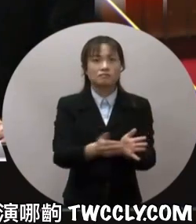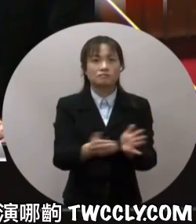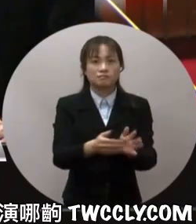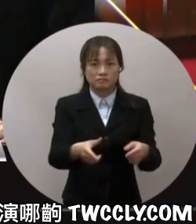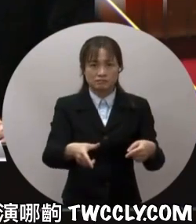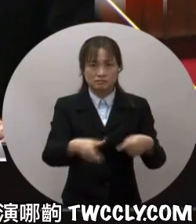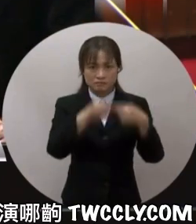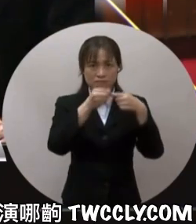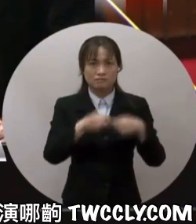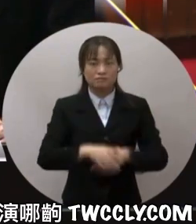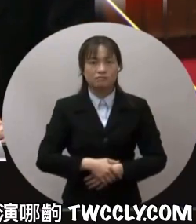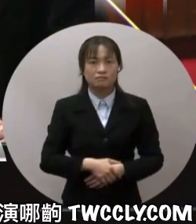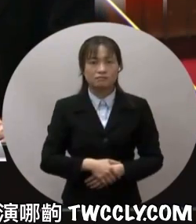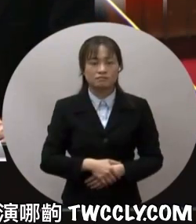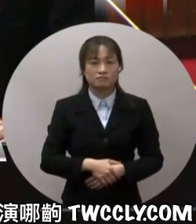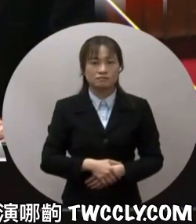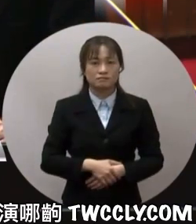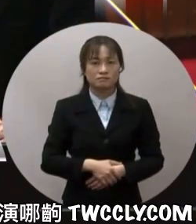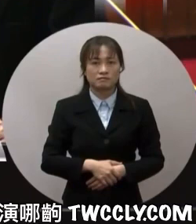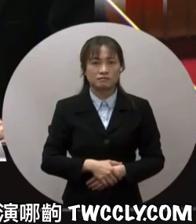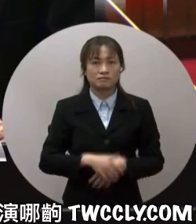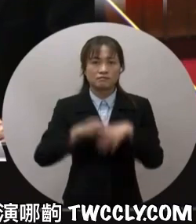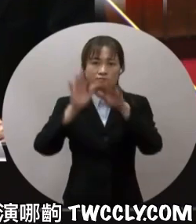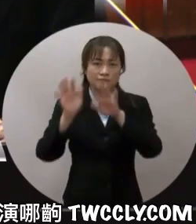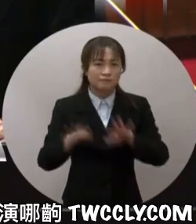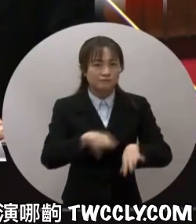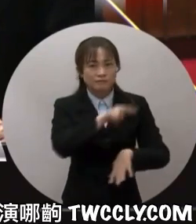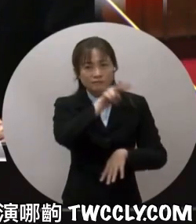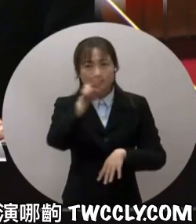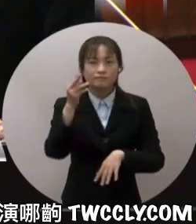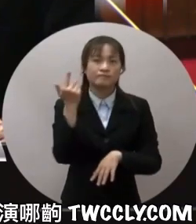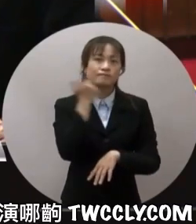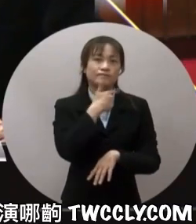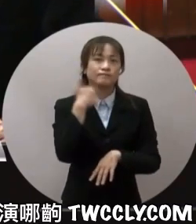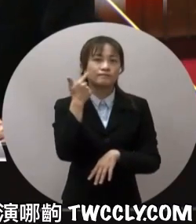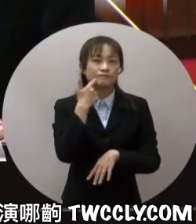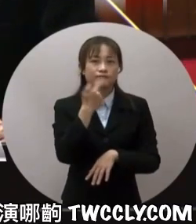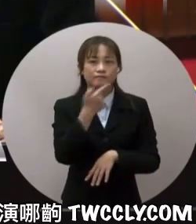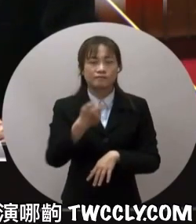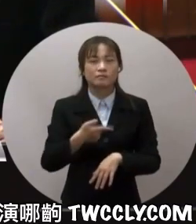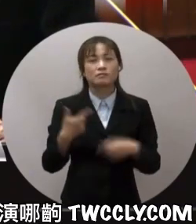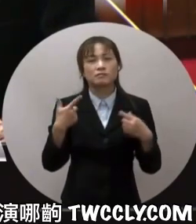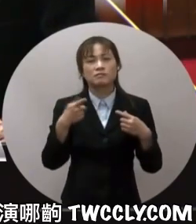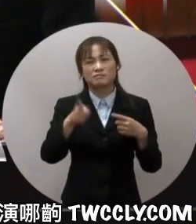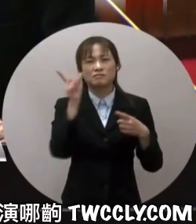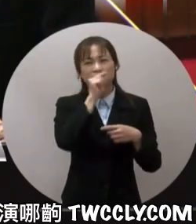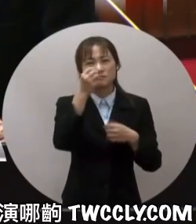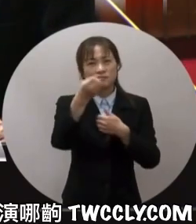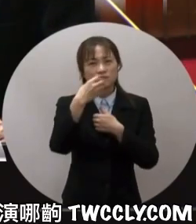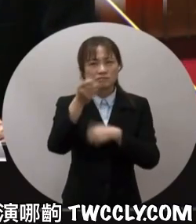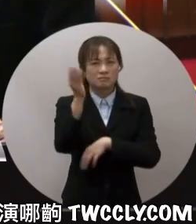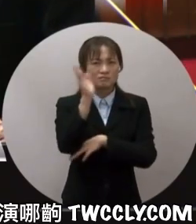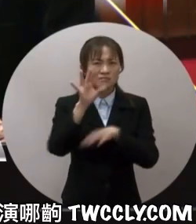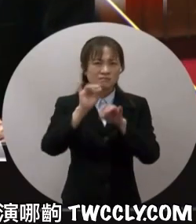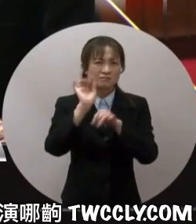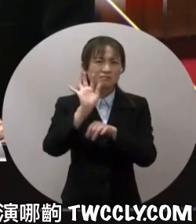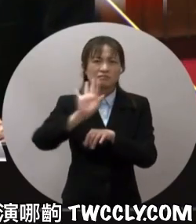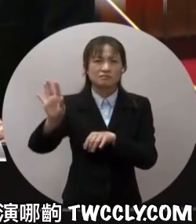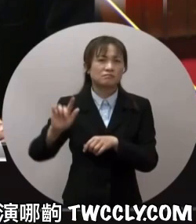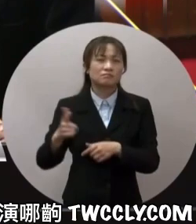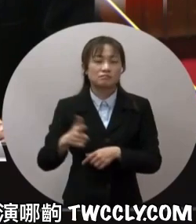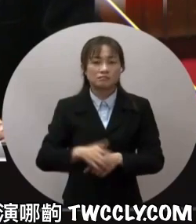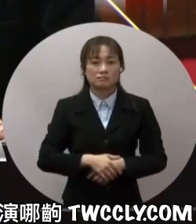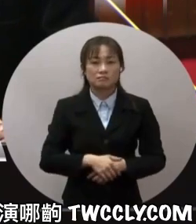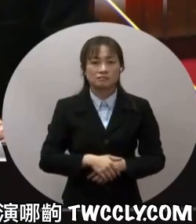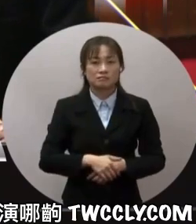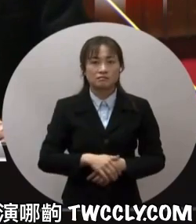漂亮你們真的跟我講我沒有土地在那邊那漁越市農委會願意